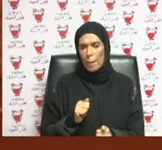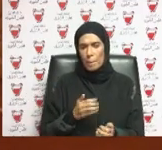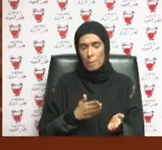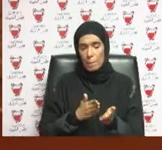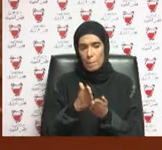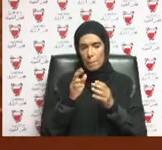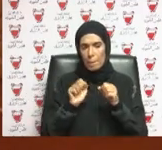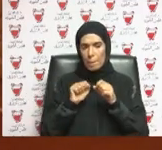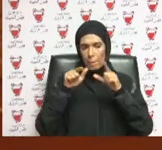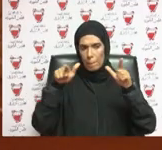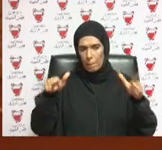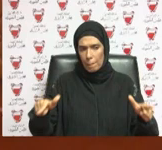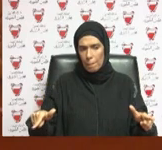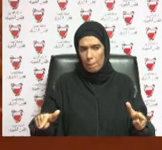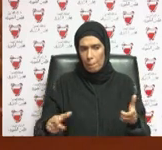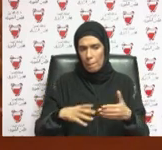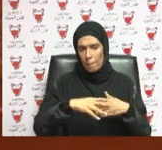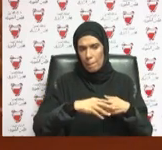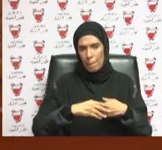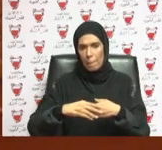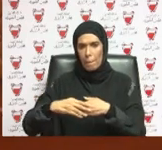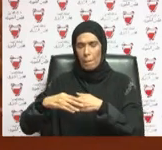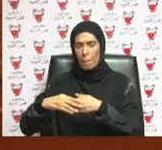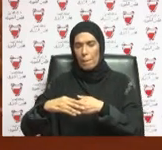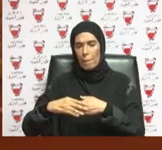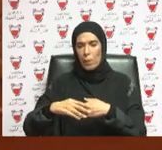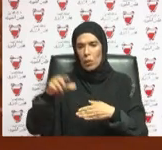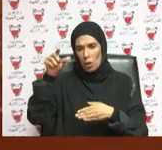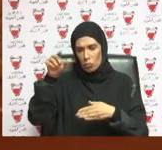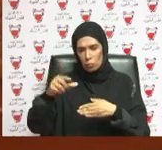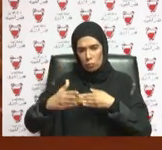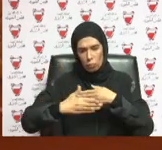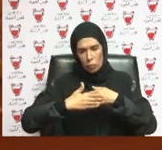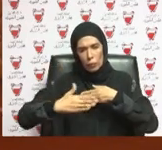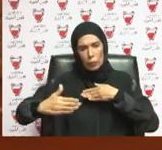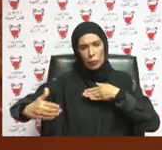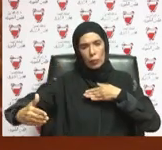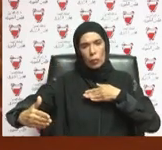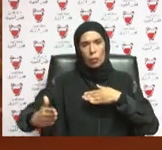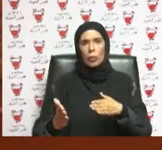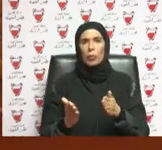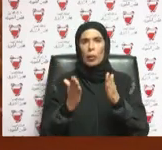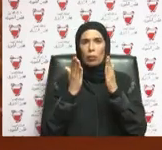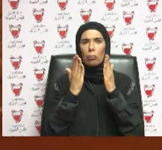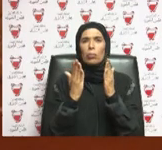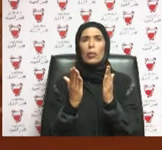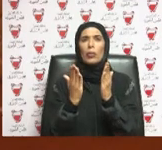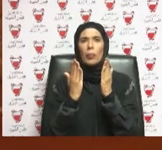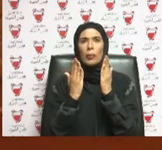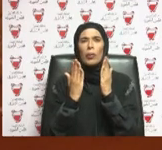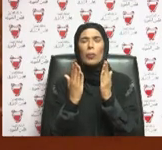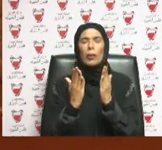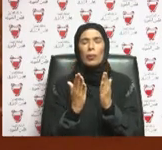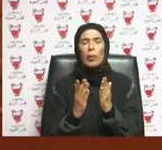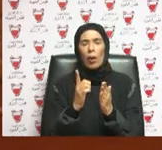واضح يسترشد به من القاصي والداني، وكلنا دعاء للمولى عز وجل أن يتقمد